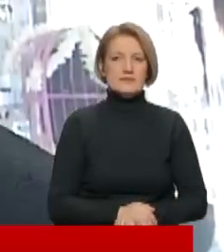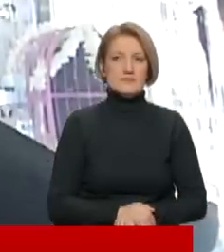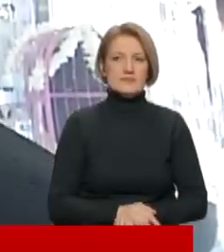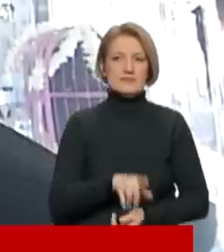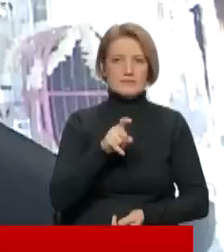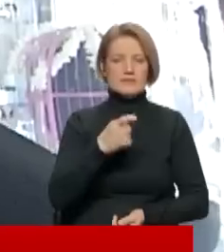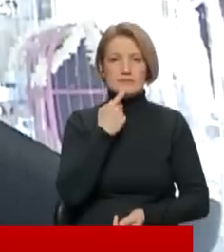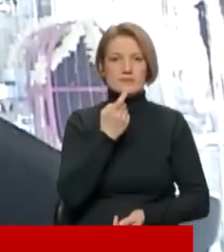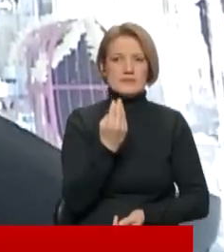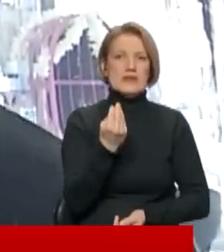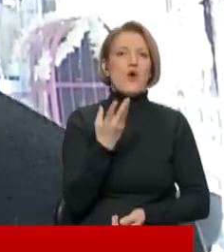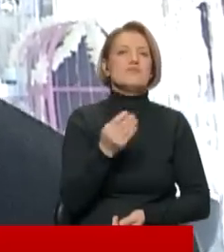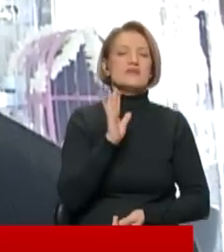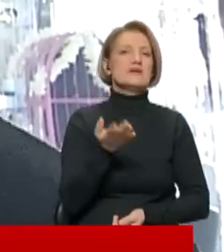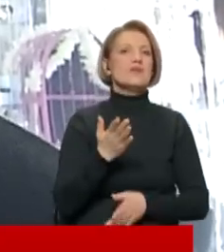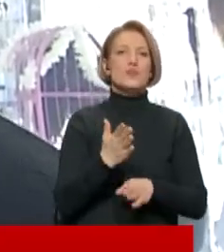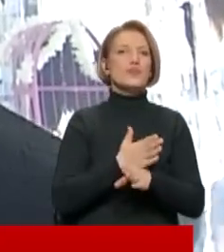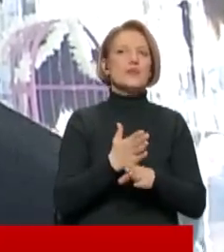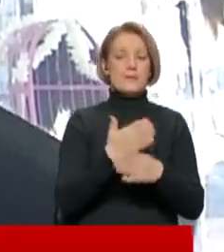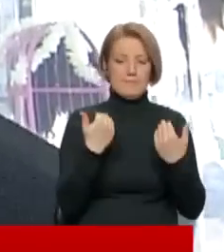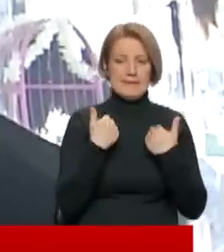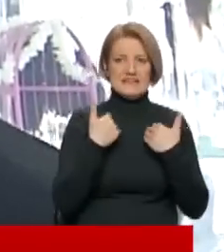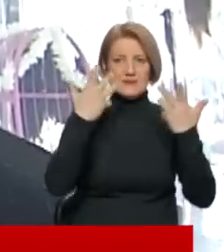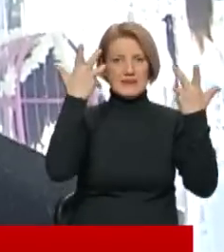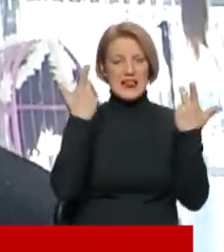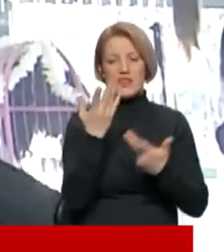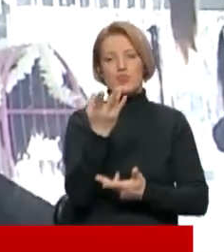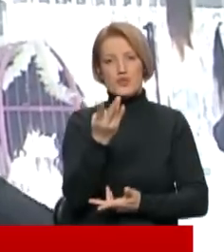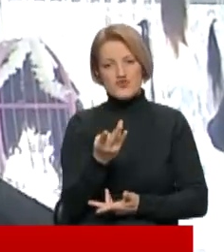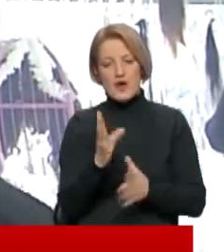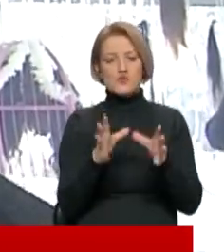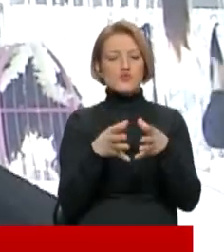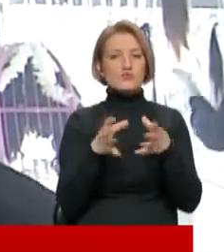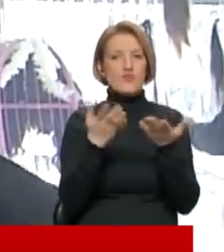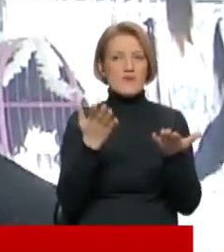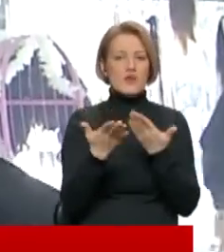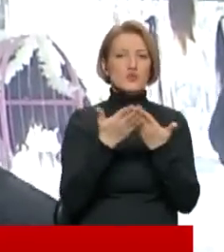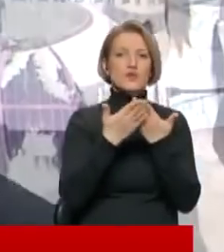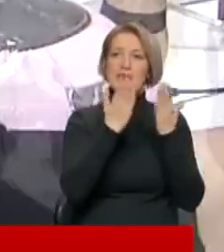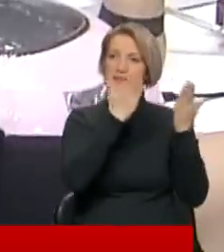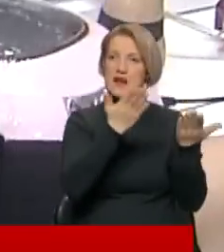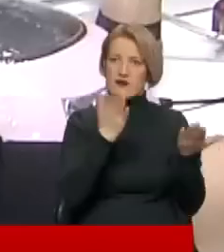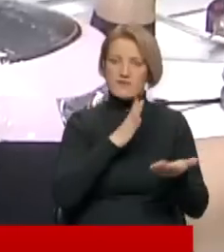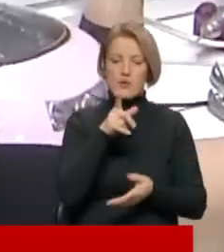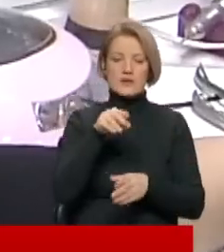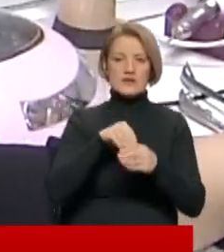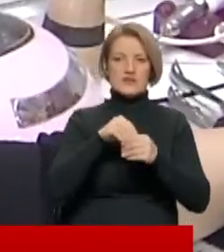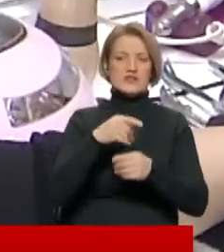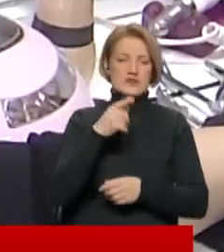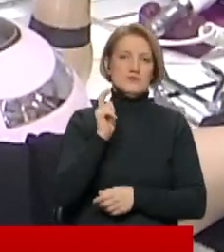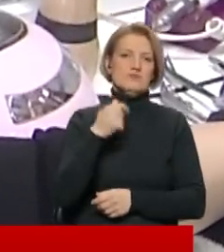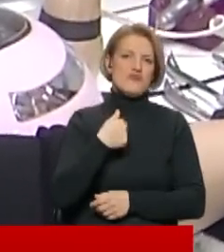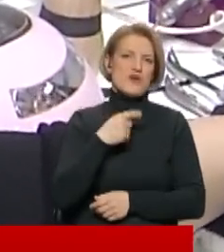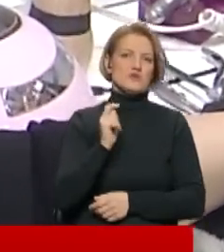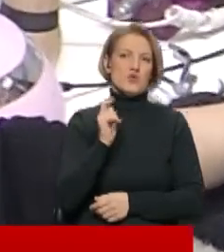bu aslında hiç iyi olmadı Çünkü bizim gelin oluyor nişan oluyor gruplar oluyor düğüne gidenler oluyor onlar için Bence zor